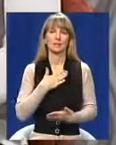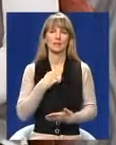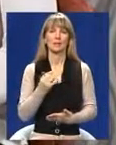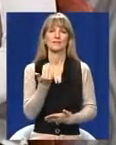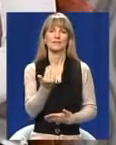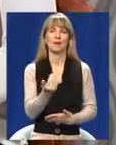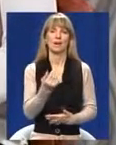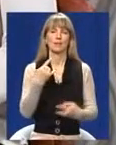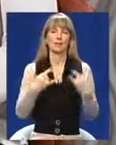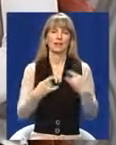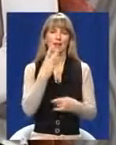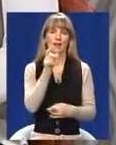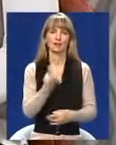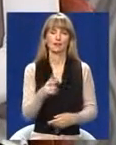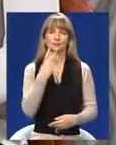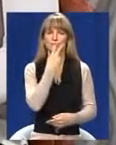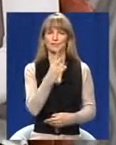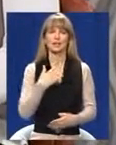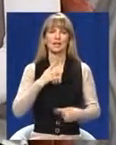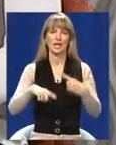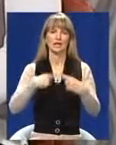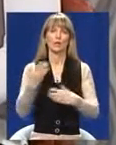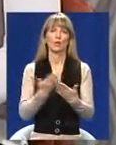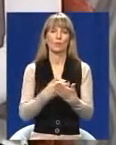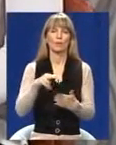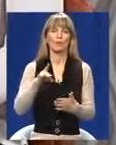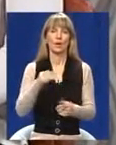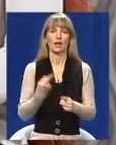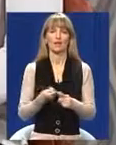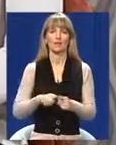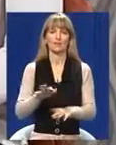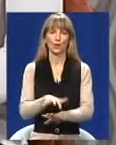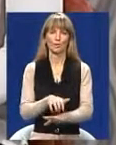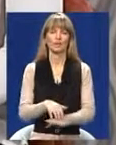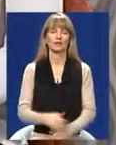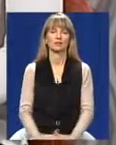вам, телеглядачам, переглянути нашу наступну рубрику про цього котика.